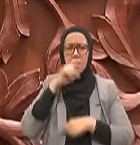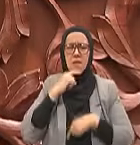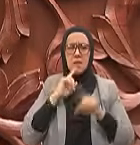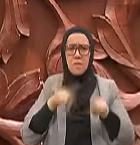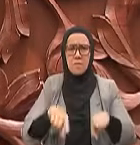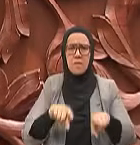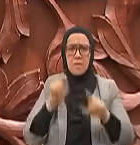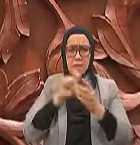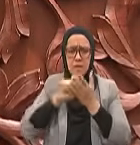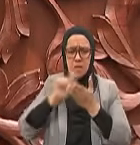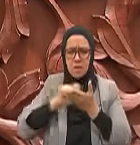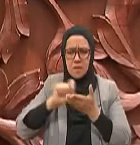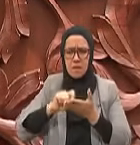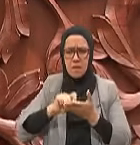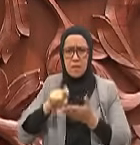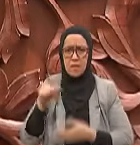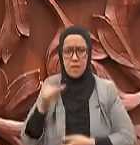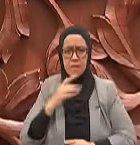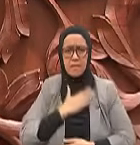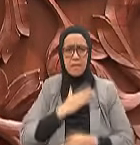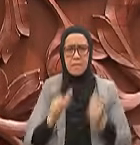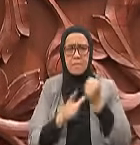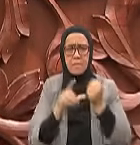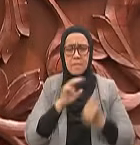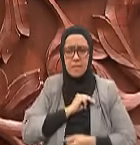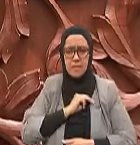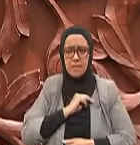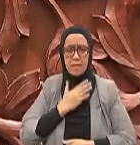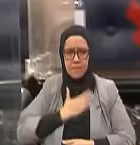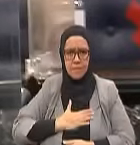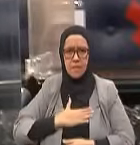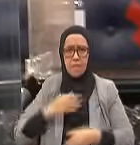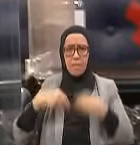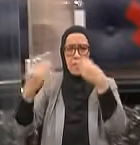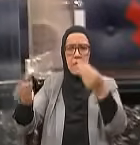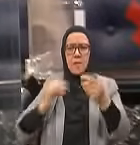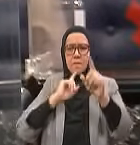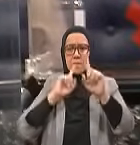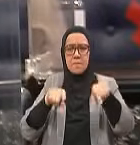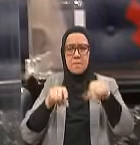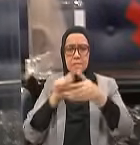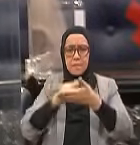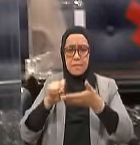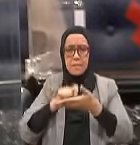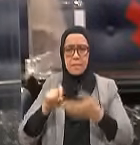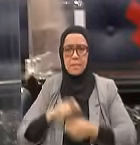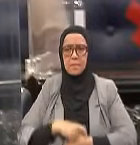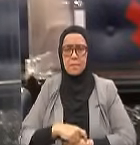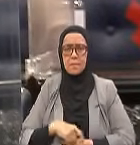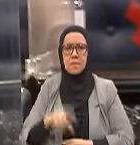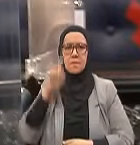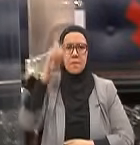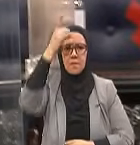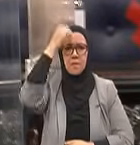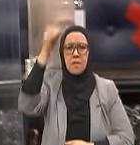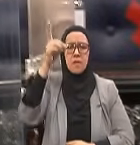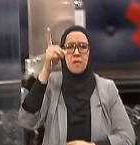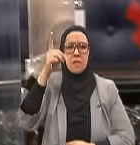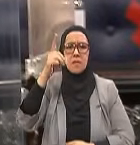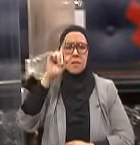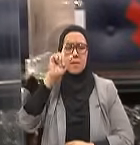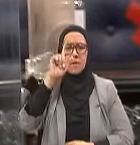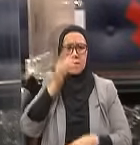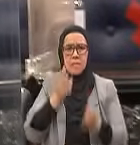sebetulnya oleh timbalan menteri boleh beri jawaban betul itu batu speaker minta satu lagi soalan tambahan